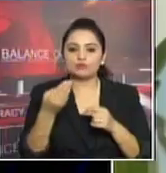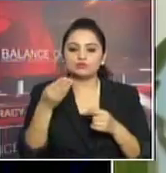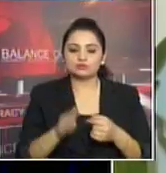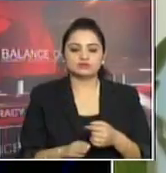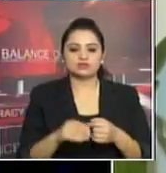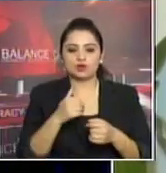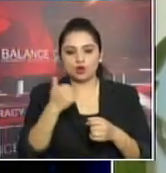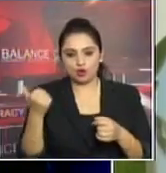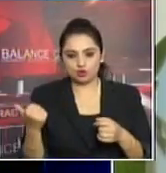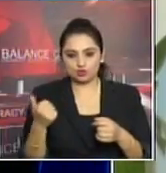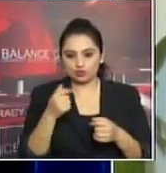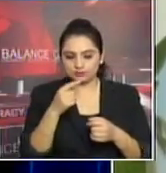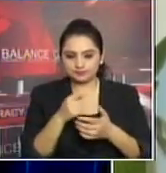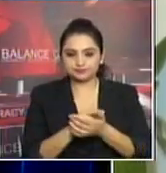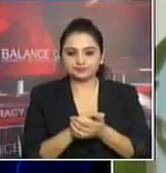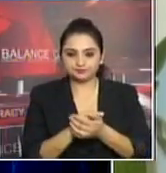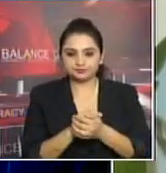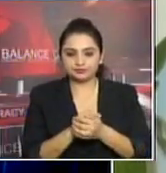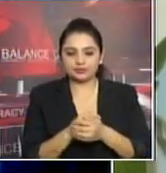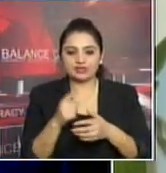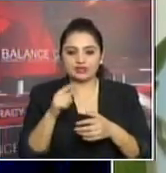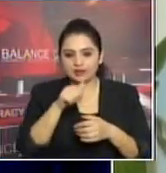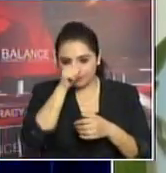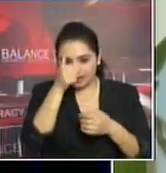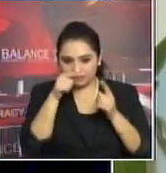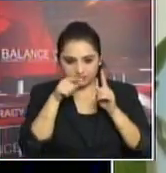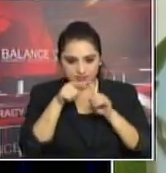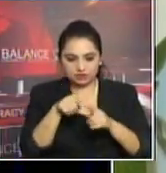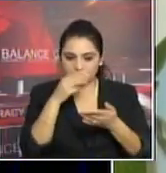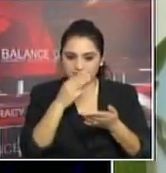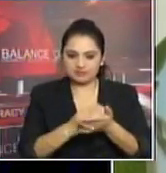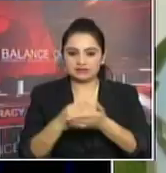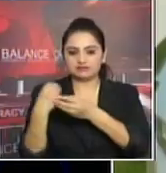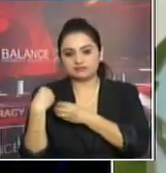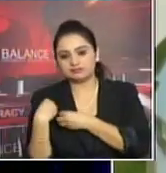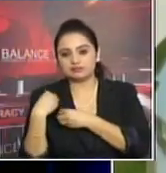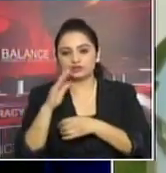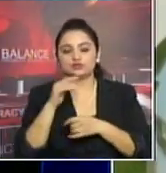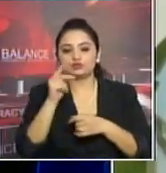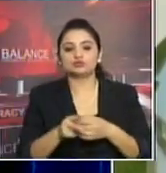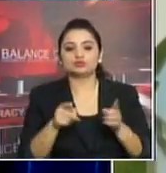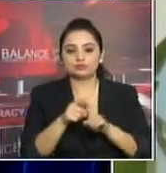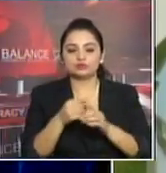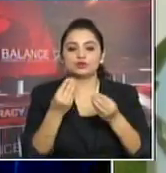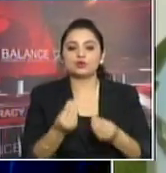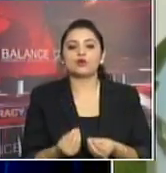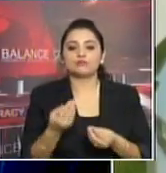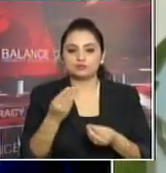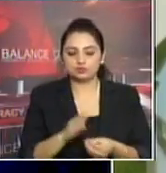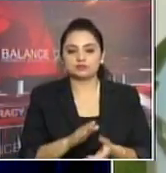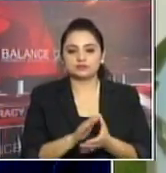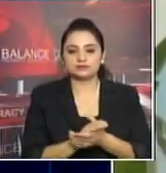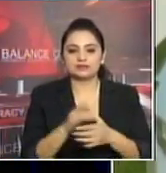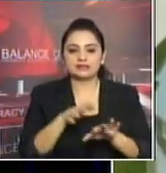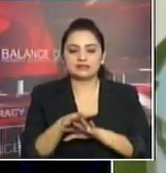नि एकातिर मात्रै रहेको निर्भरता पनि कम हुन्छ नि त। यो हाम्रो अधिकारको विषय पनि हो, उहाँहरूले त्यसलाई पोजिटिभली लिनुभएको छ,